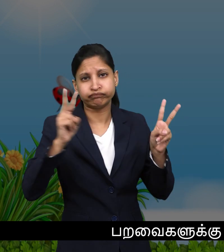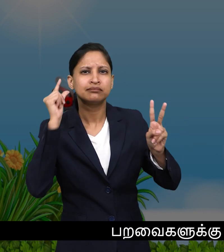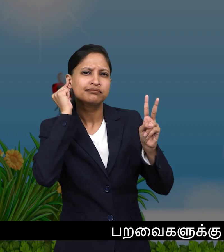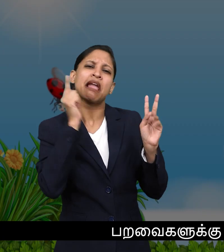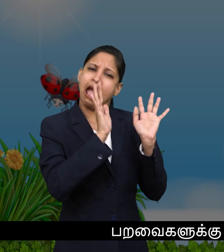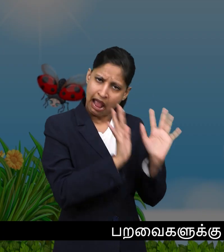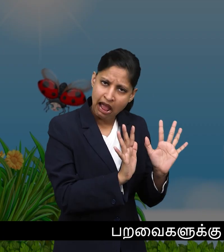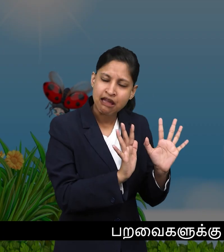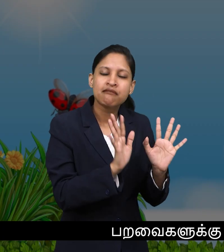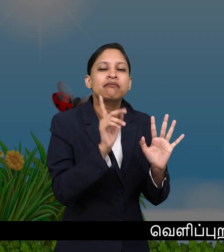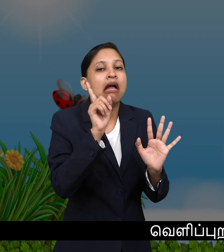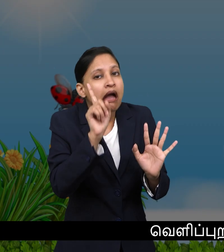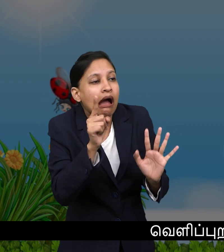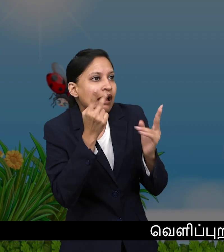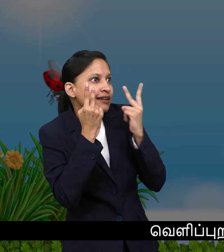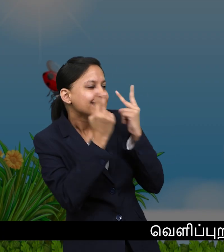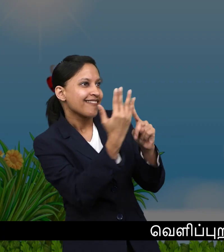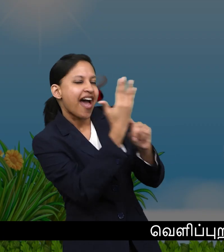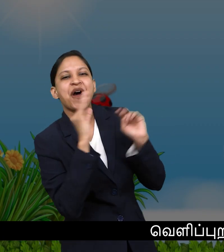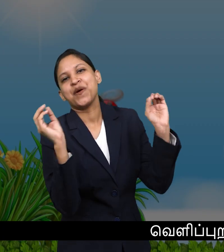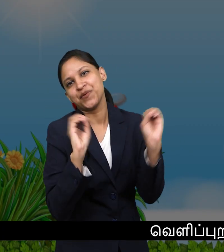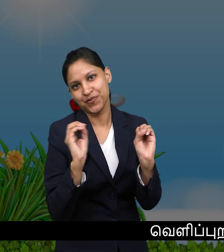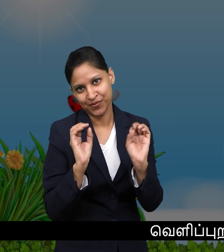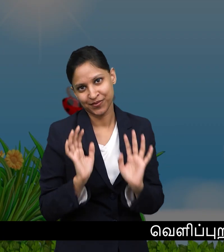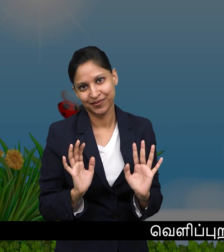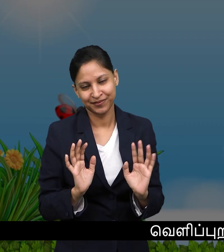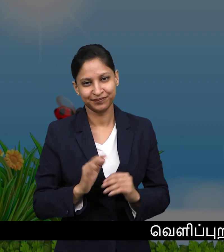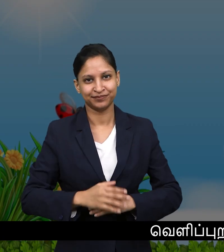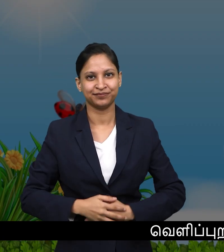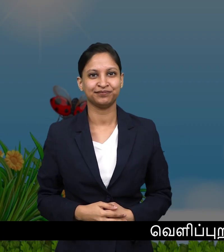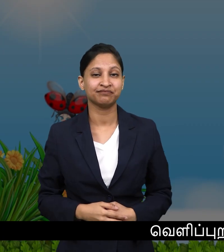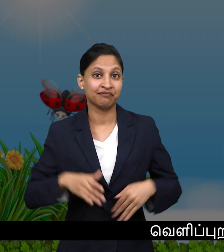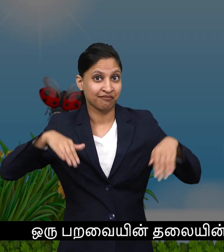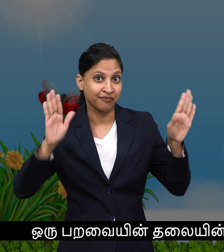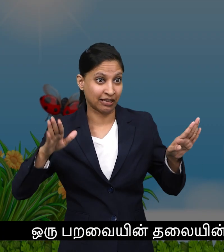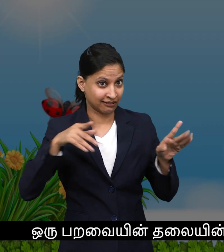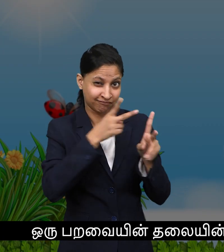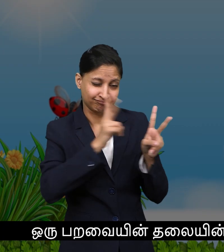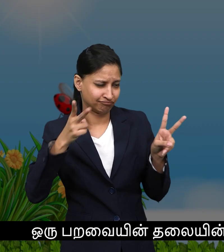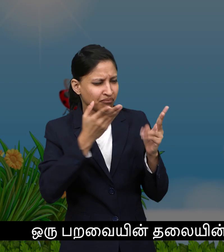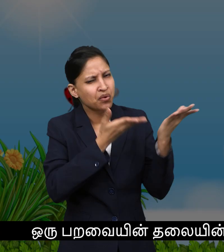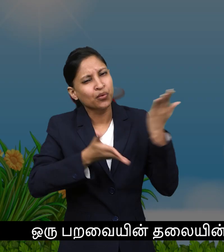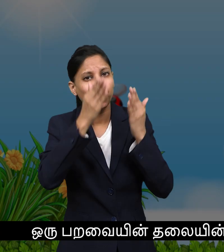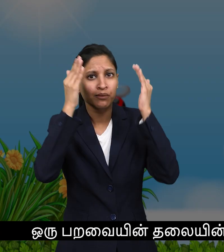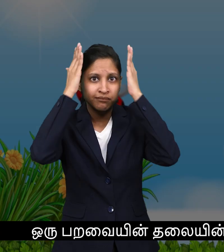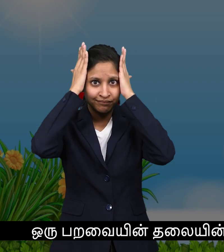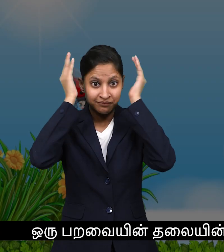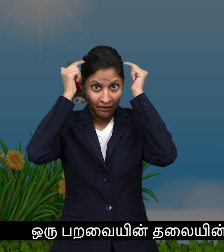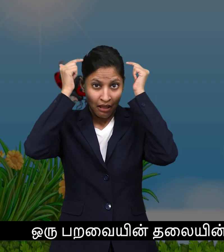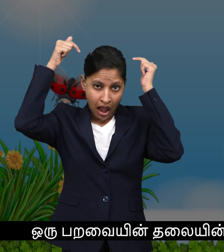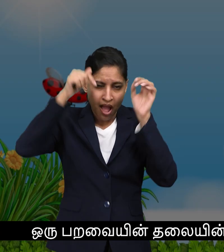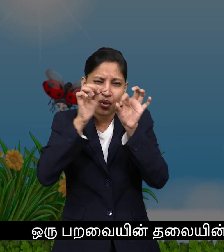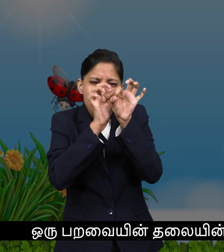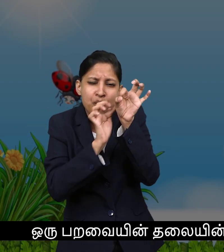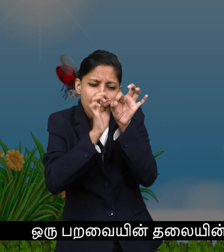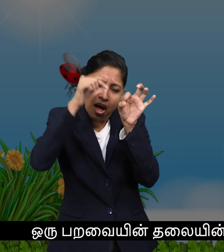பறவைகளுக்கு காதுகள் இருந்தாலும் அவை வெளிப்புறமாக தெரிவதில்லை. ஒரு பறவையின் தலையின்